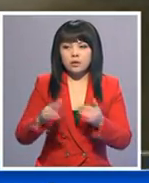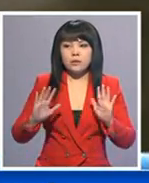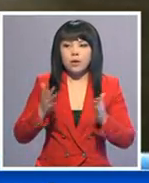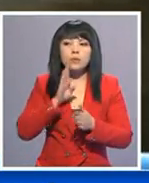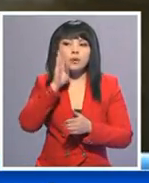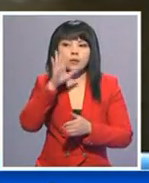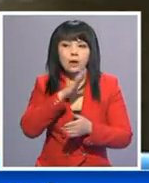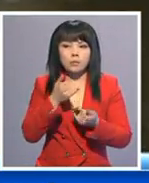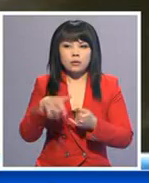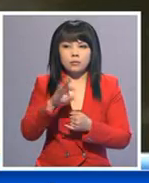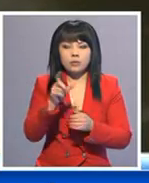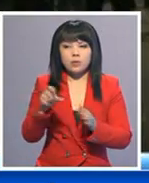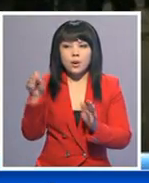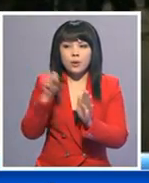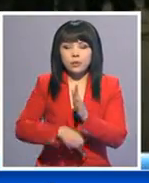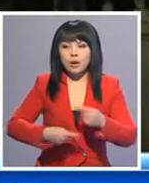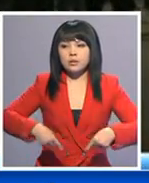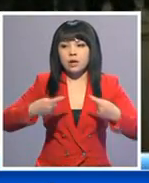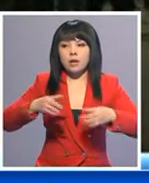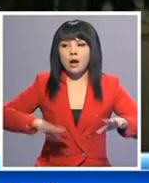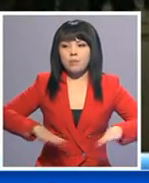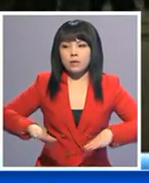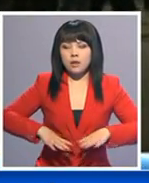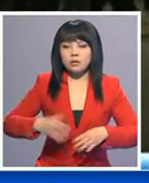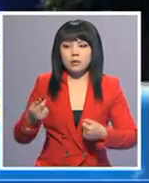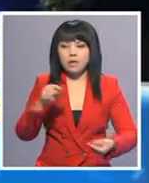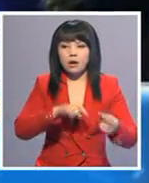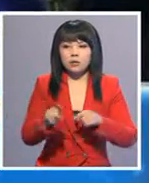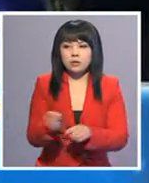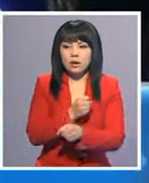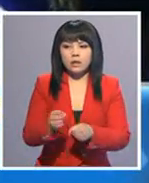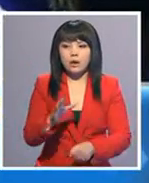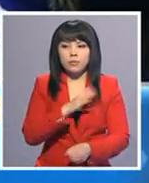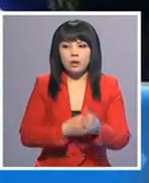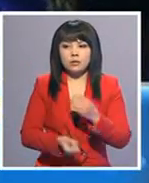және адамдардың өмірін қиған жанжал базар саудагерлер арасында ашықса керек.